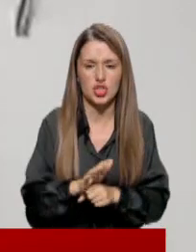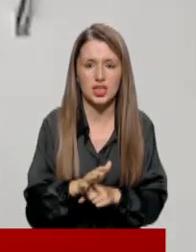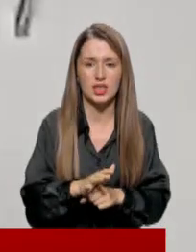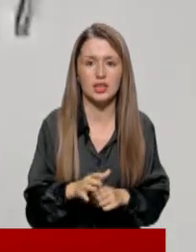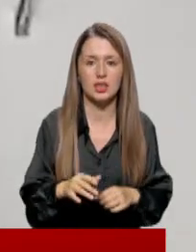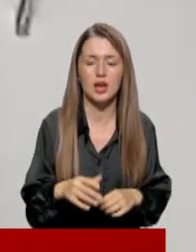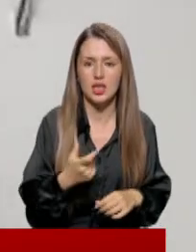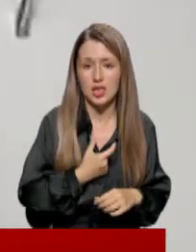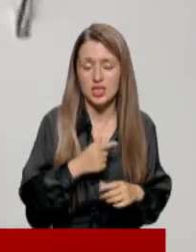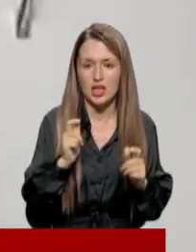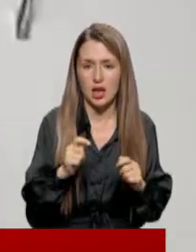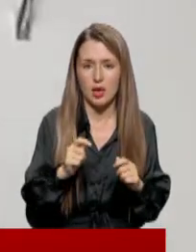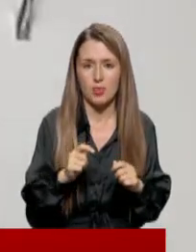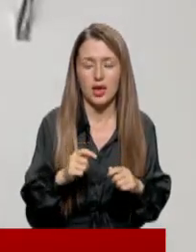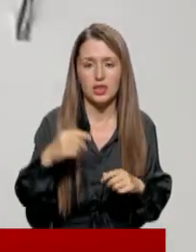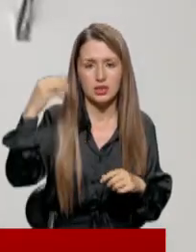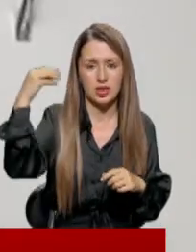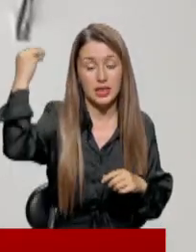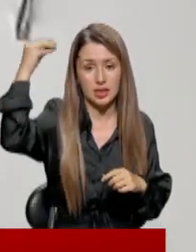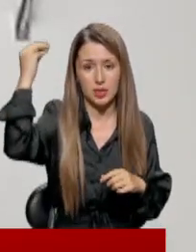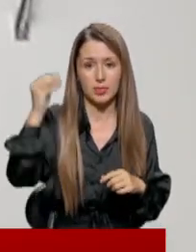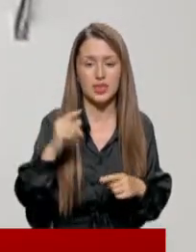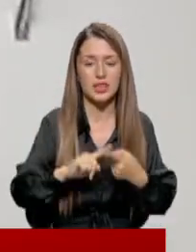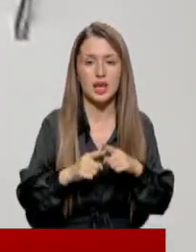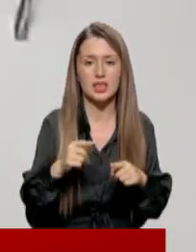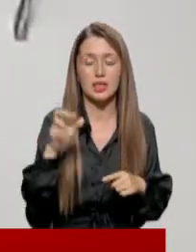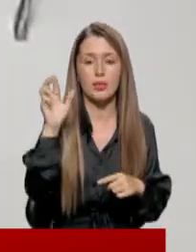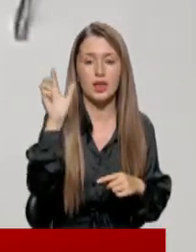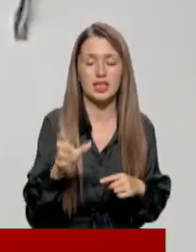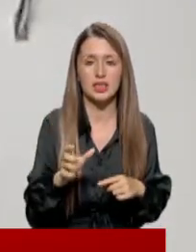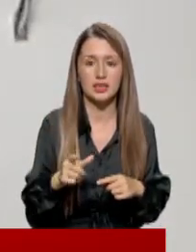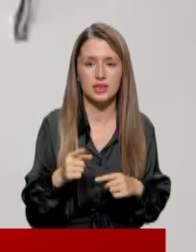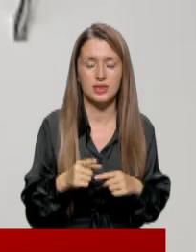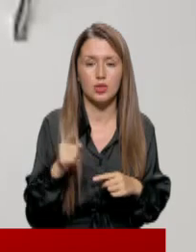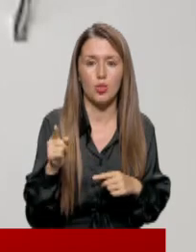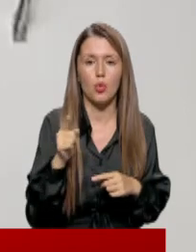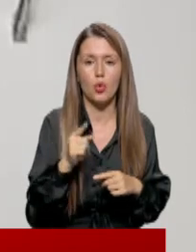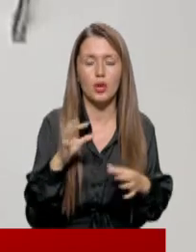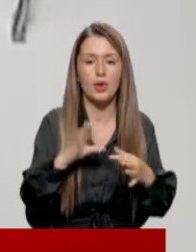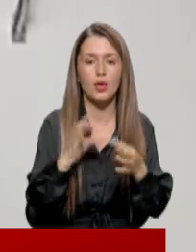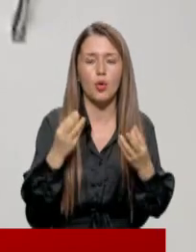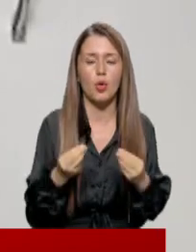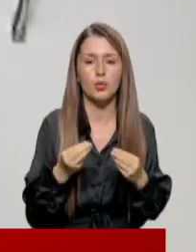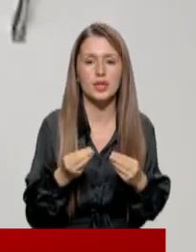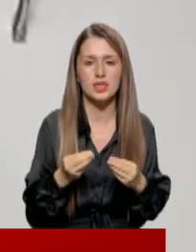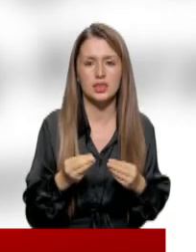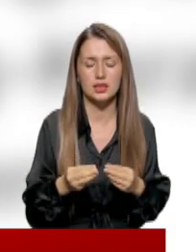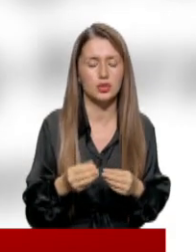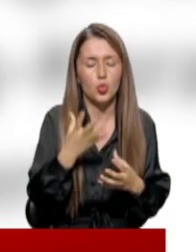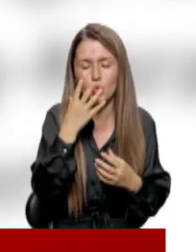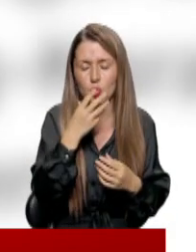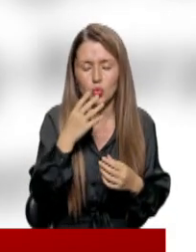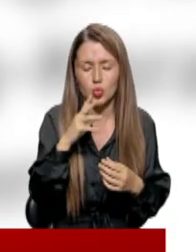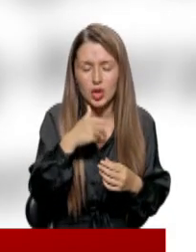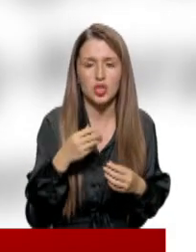eden camideki o dilin bir siyasi partinin liderinin diline sirayet etmiş olması da gerçekten utanç verici.